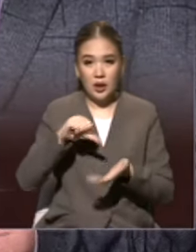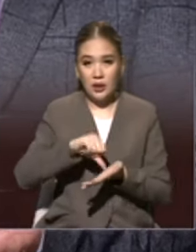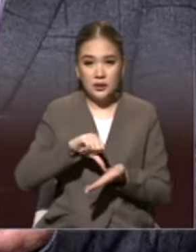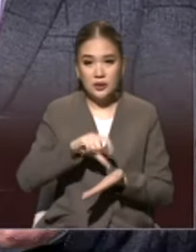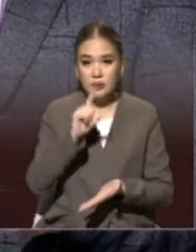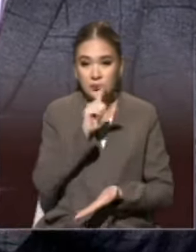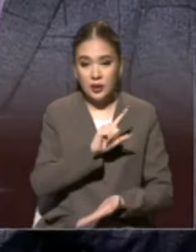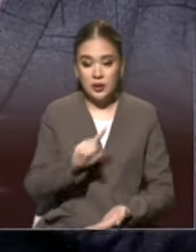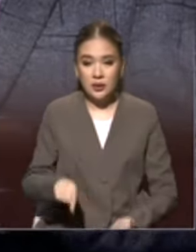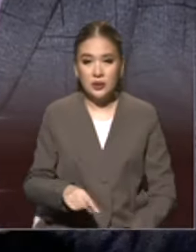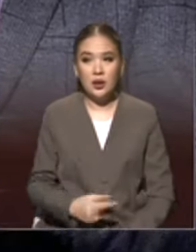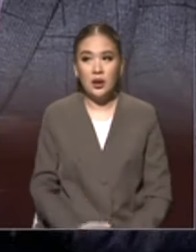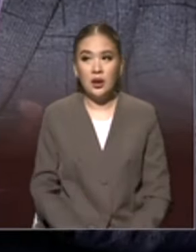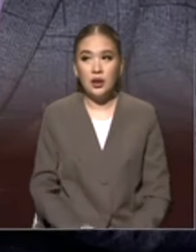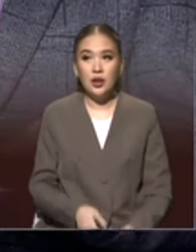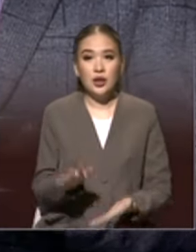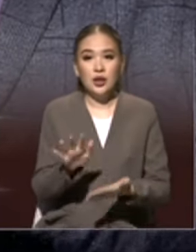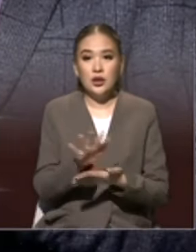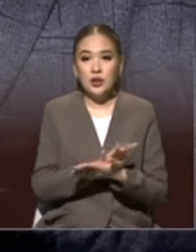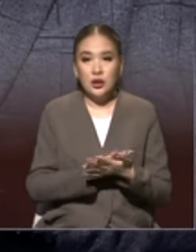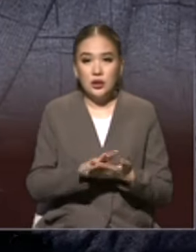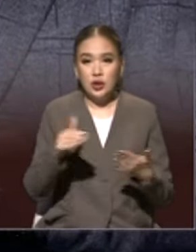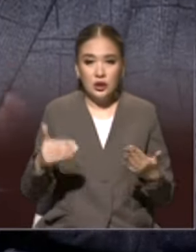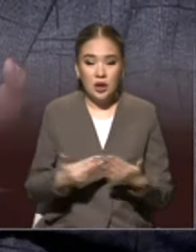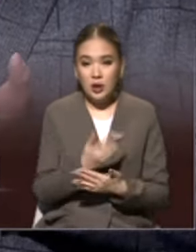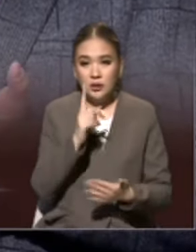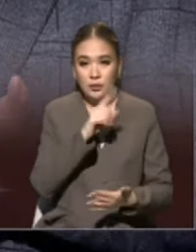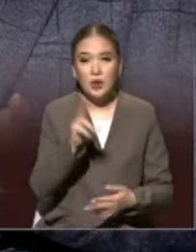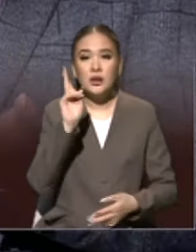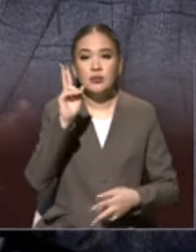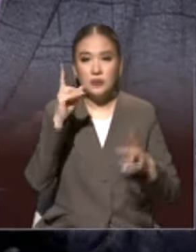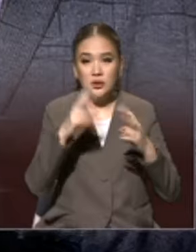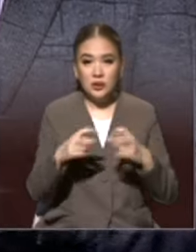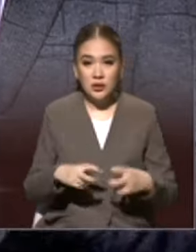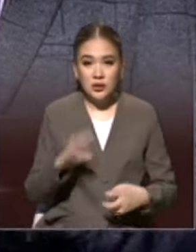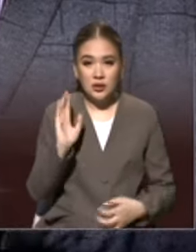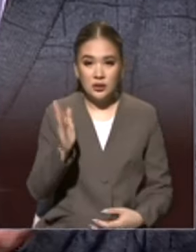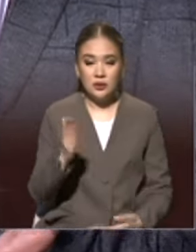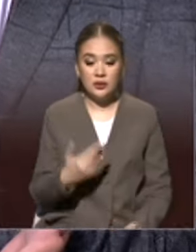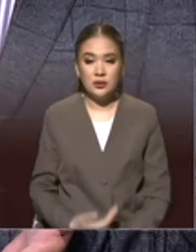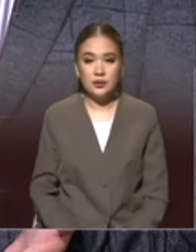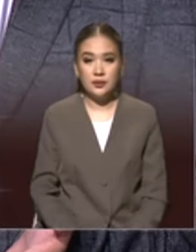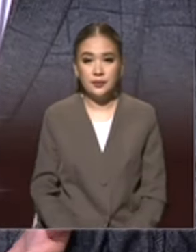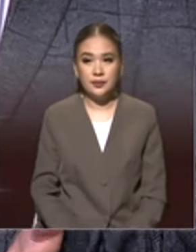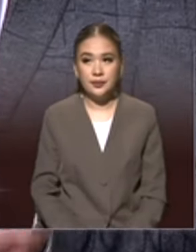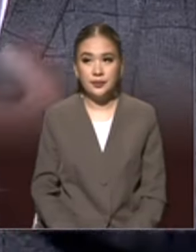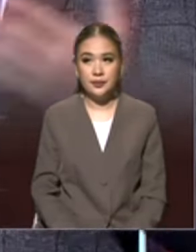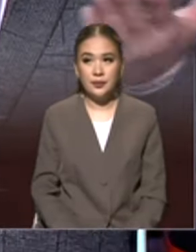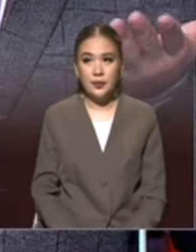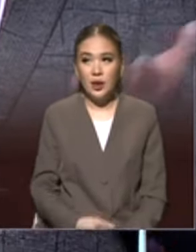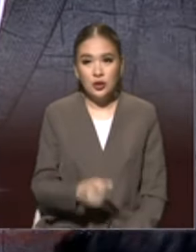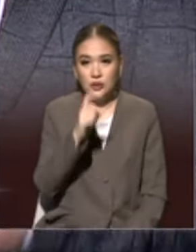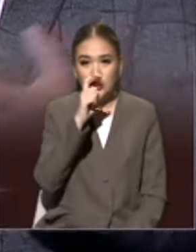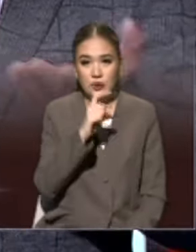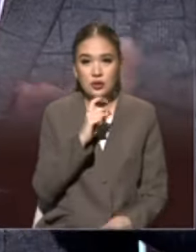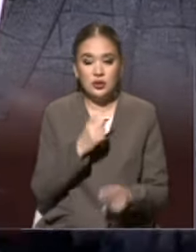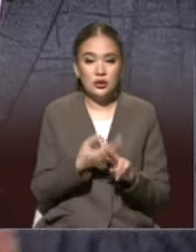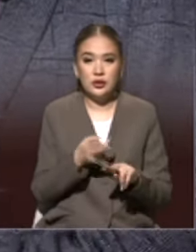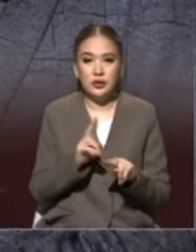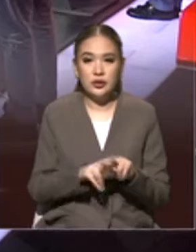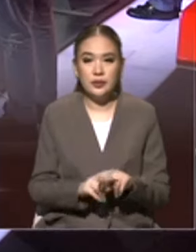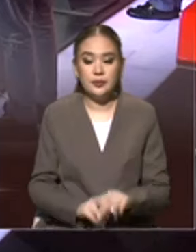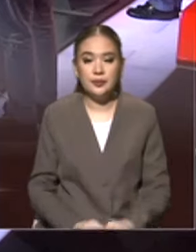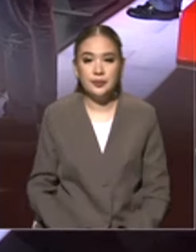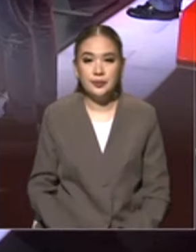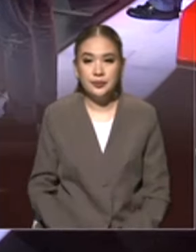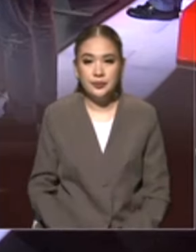біріншіден. Ешқандай жаңарту жасамау да мүмкін, оны кім тексереді, оны білмейтін ешкім. Енді тв түсіндік сұрау сұрады. Бір көзін сатып алу, оның